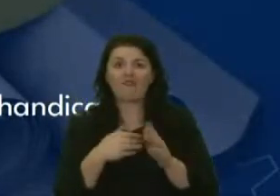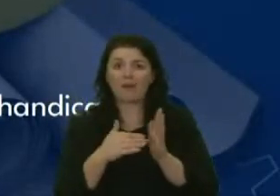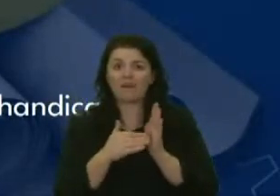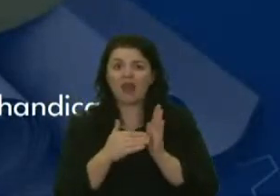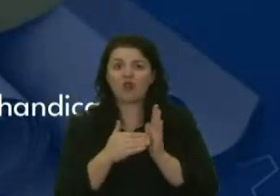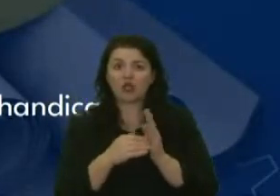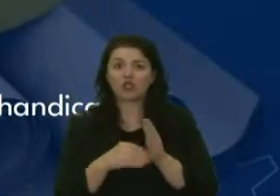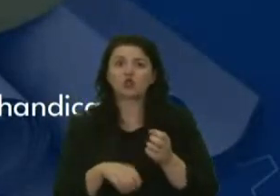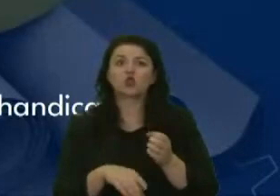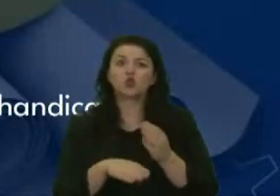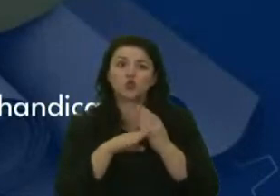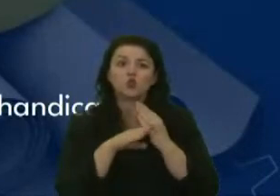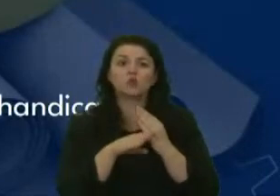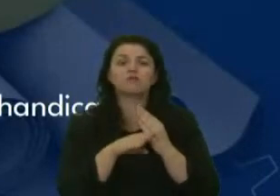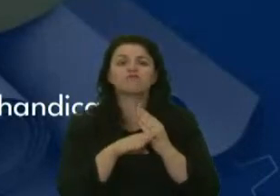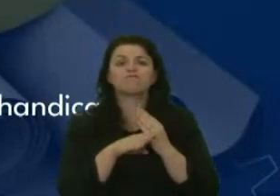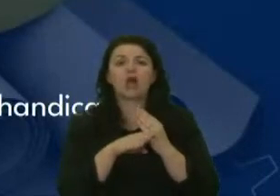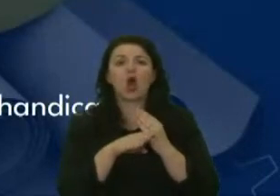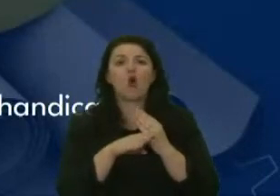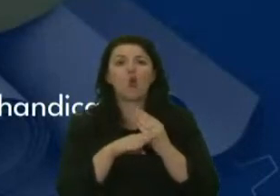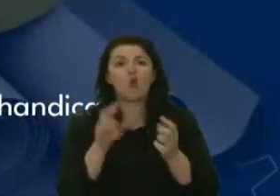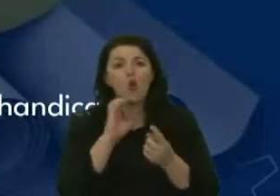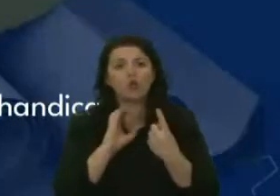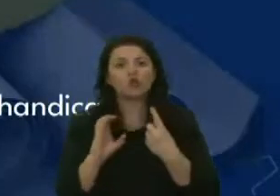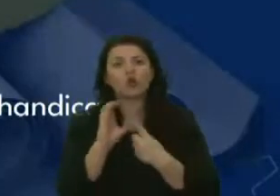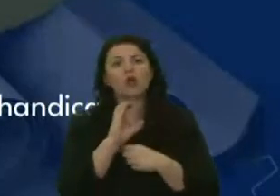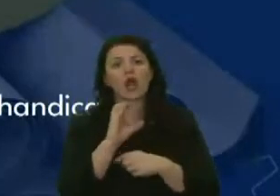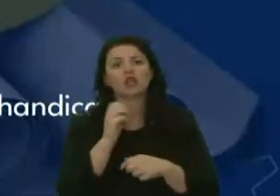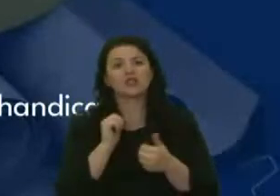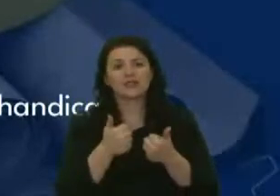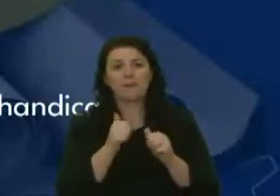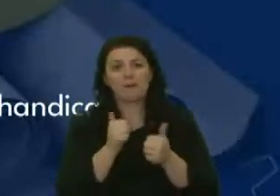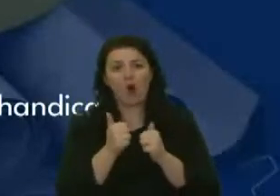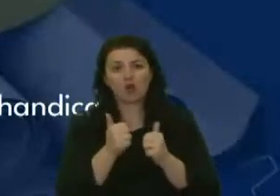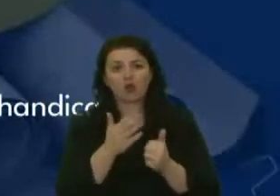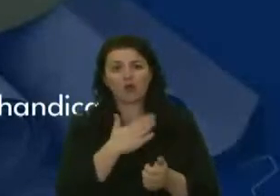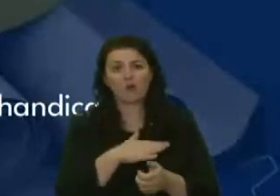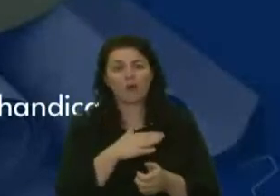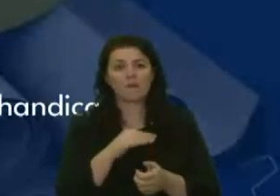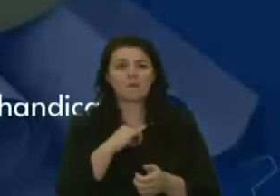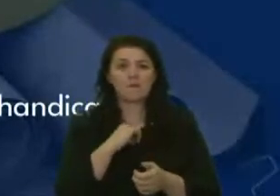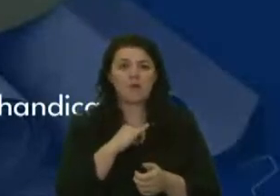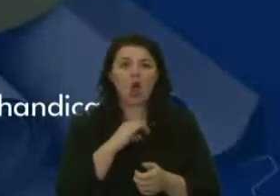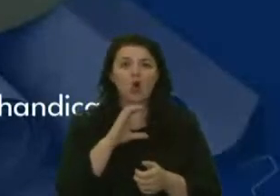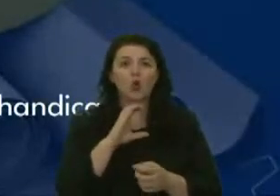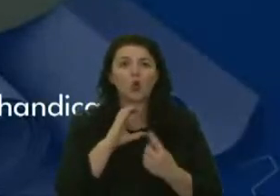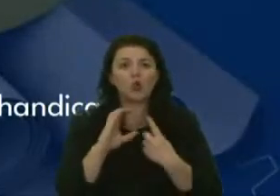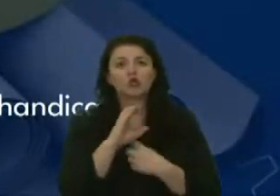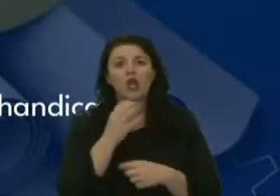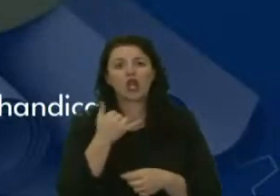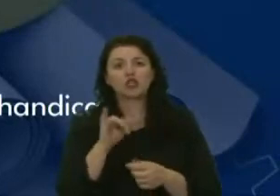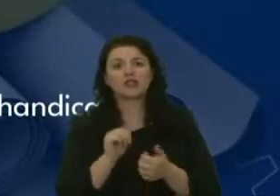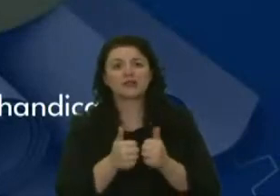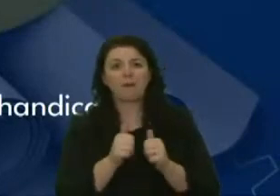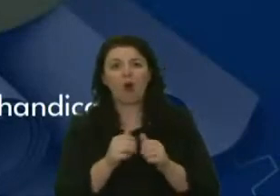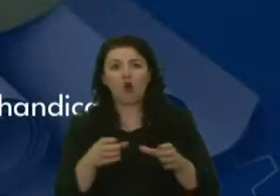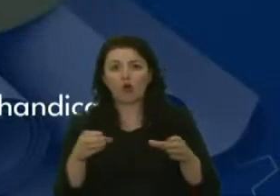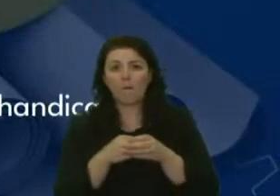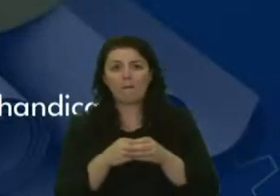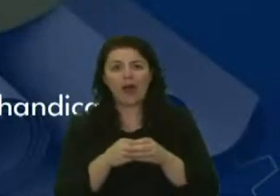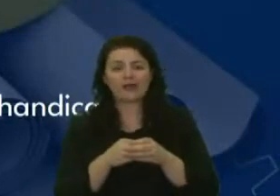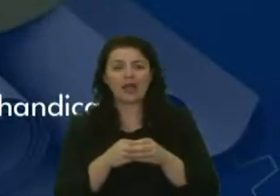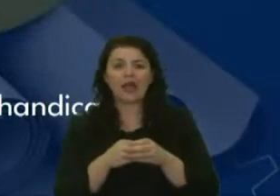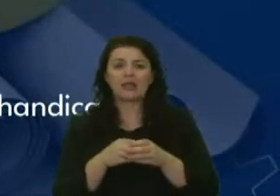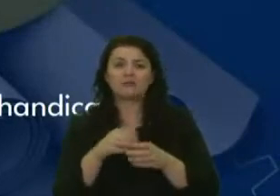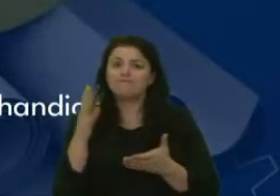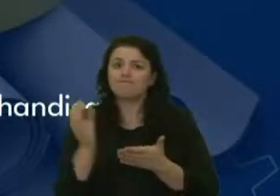susținem și cultura Și sportul În egală măsură din puținul pe care l avem trebuie să ne preocupe și cultura Și sportul fac parte integrantă repet